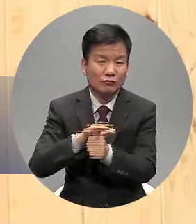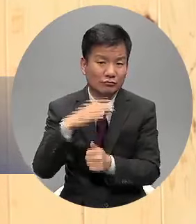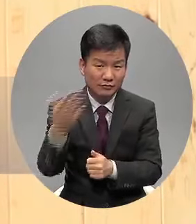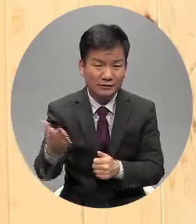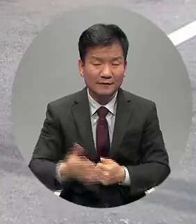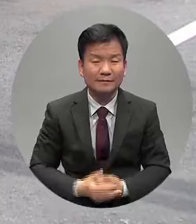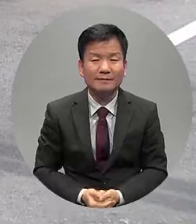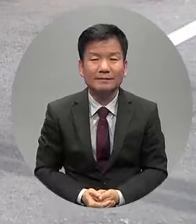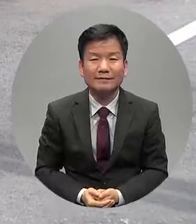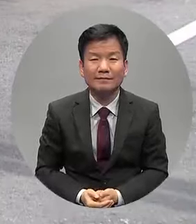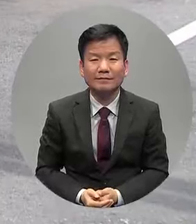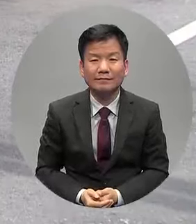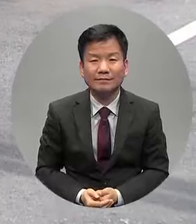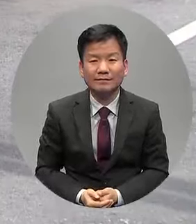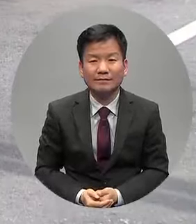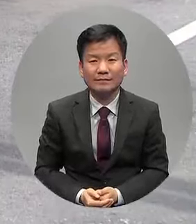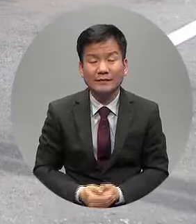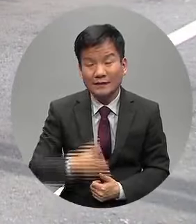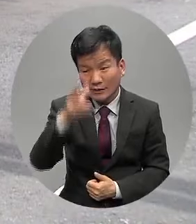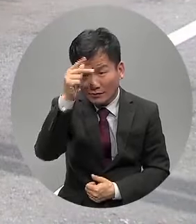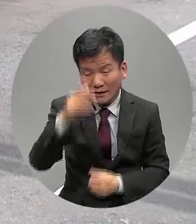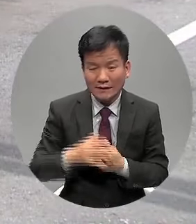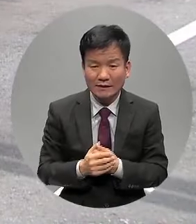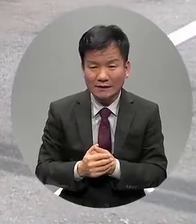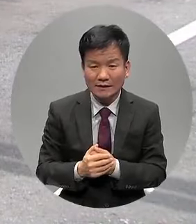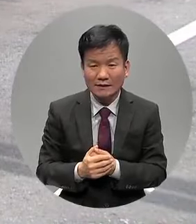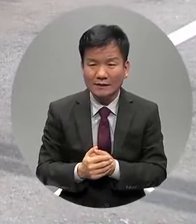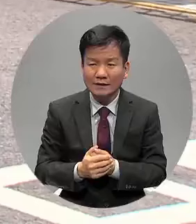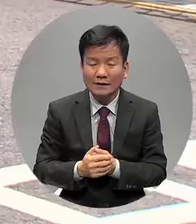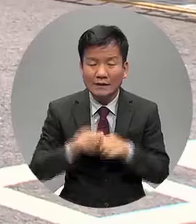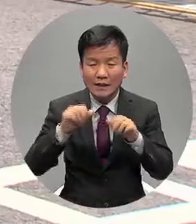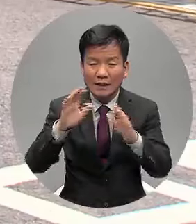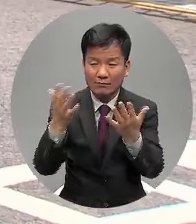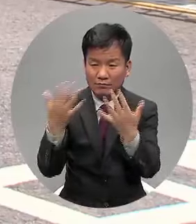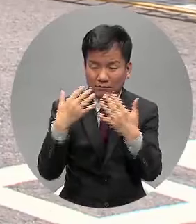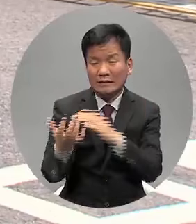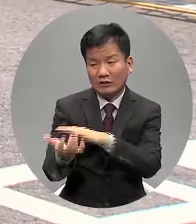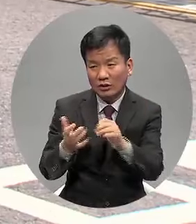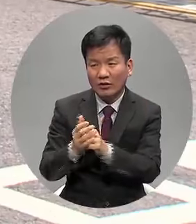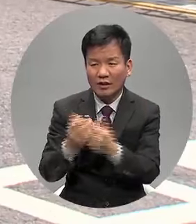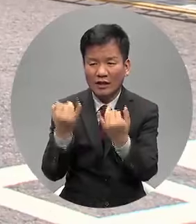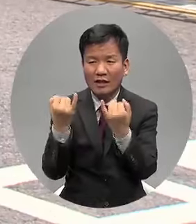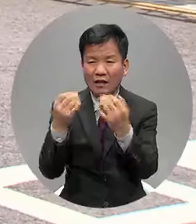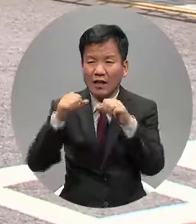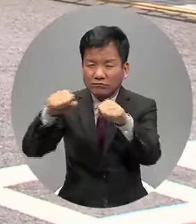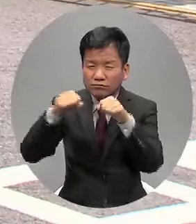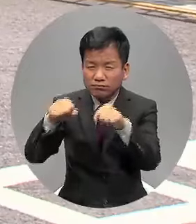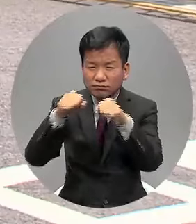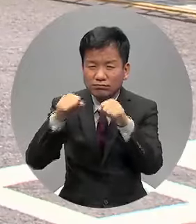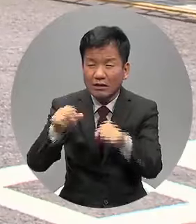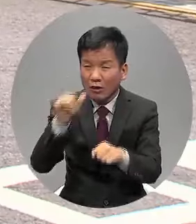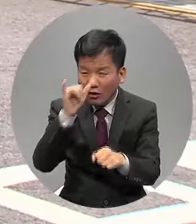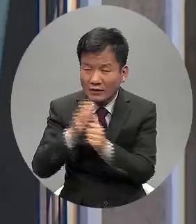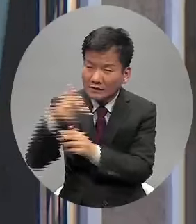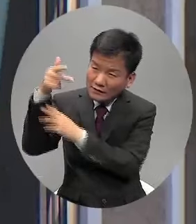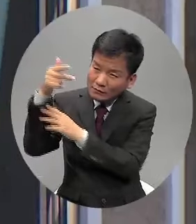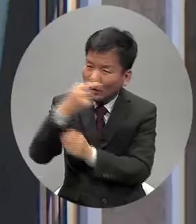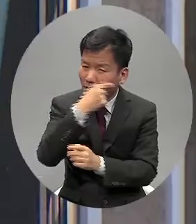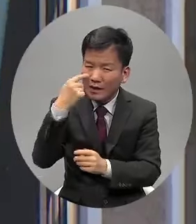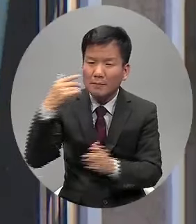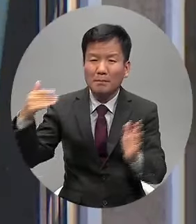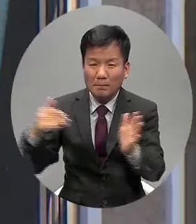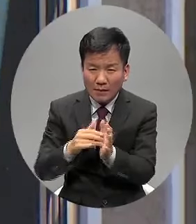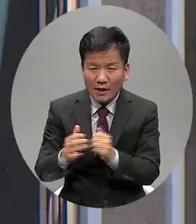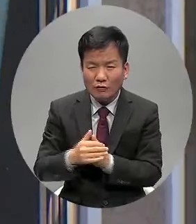하겠습니다. 한편 경찰은 사고 10여 분 전 교문을 잡고 흔든 주민들이 있었던 점 등을 CCTV로